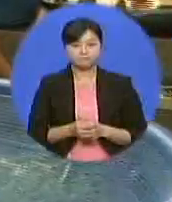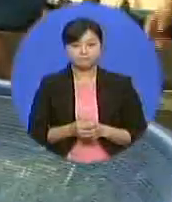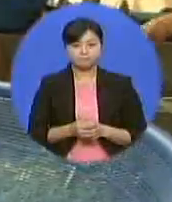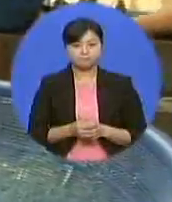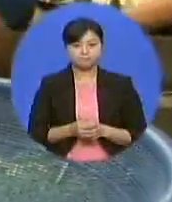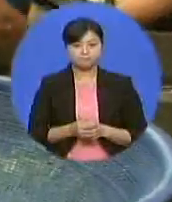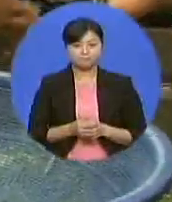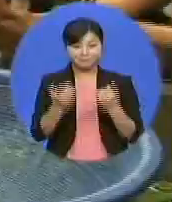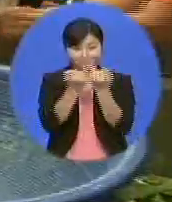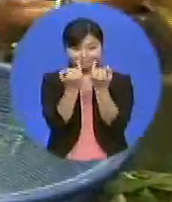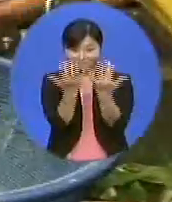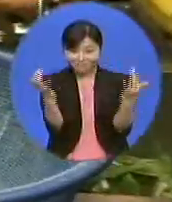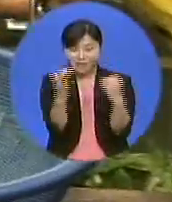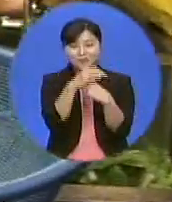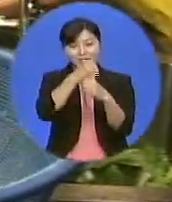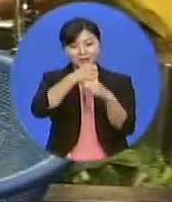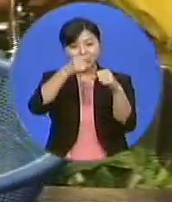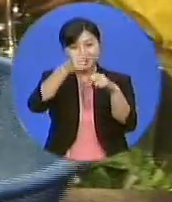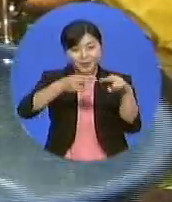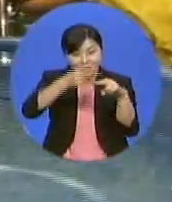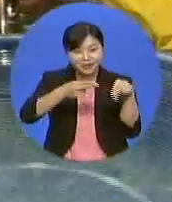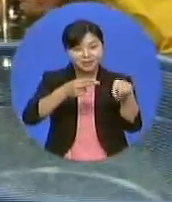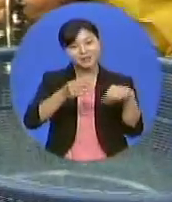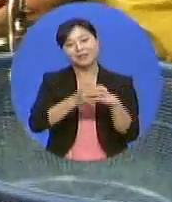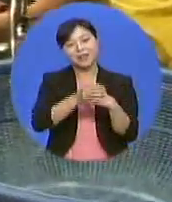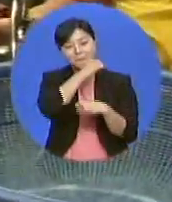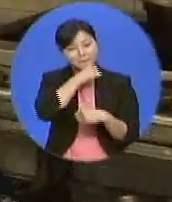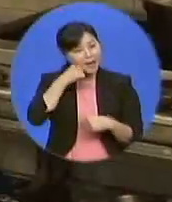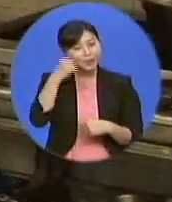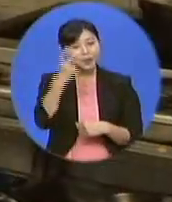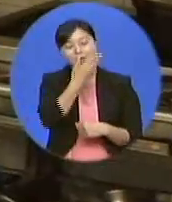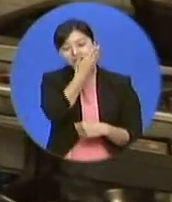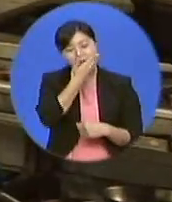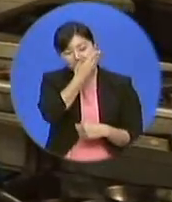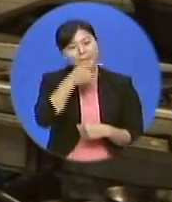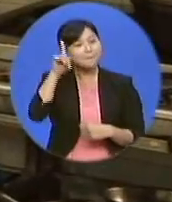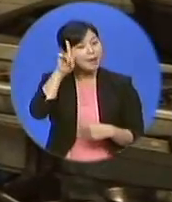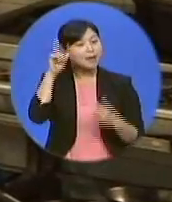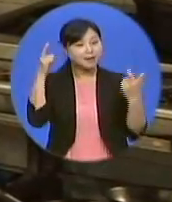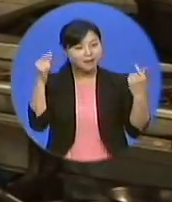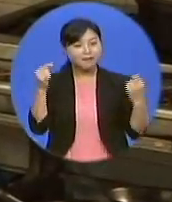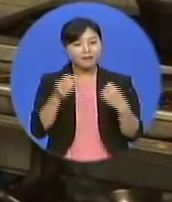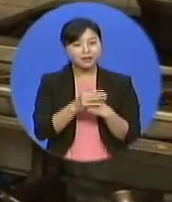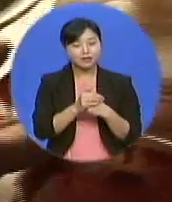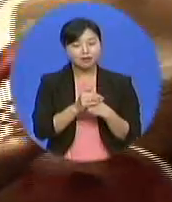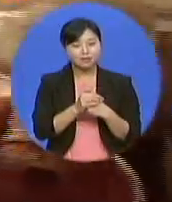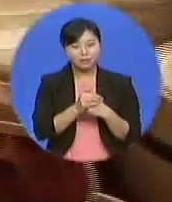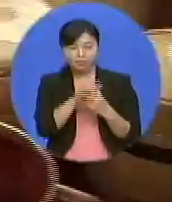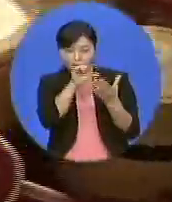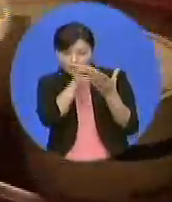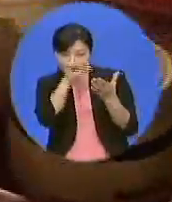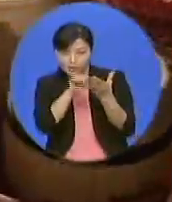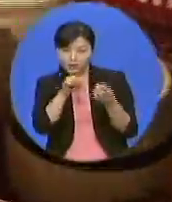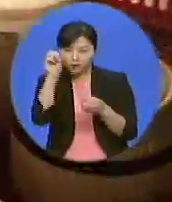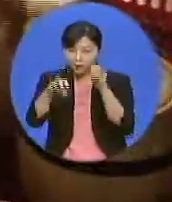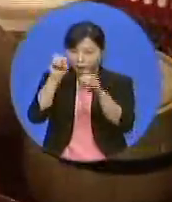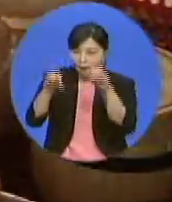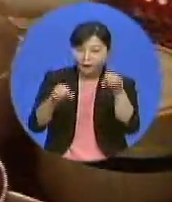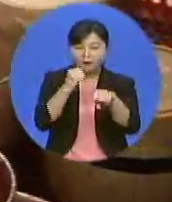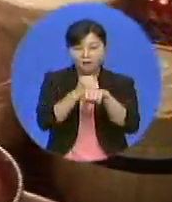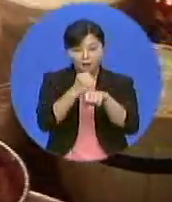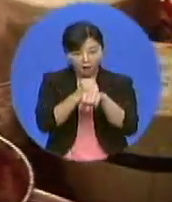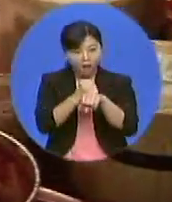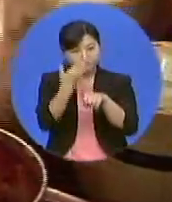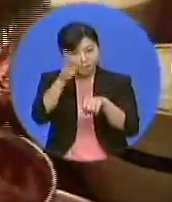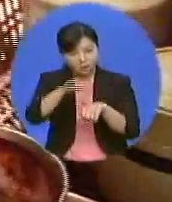그들이 만든 요리는 언제나 맛은 물론 영양까지 만점. 더욱이 눈대중으로 간을 해도 맛이 기가 막히다.